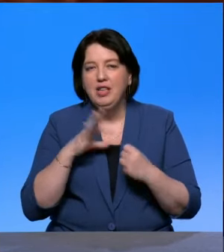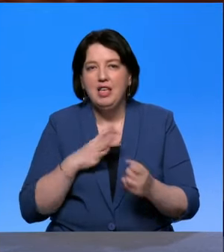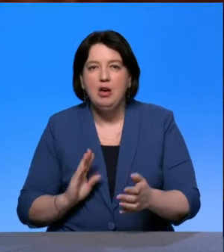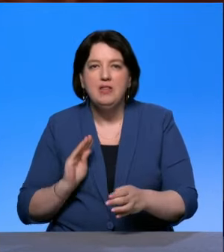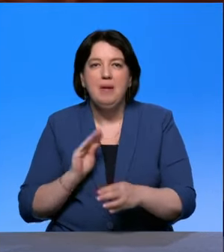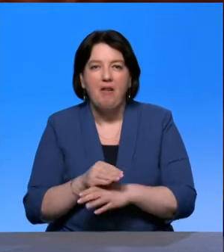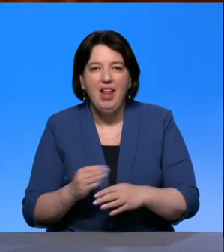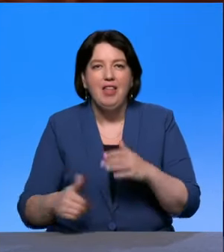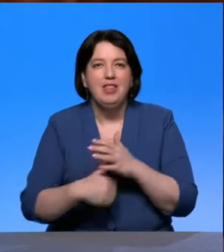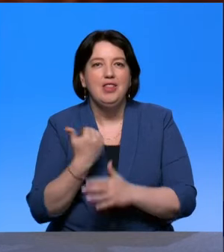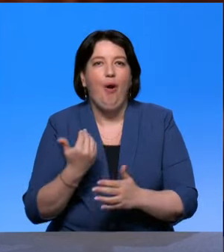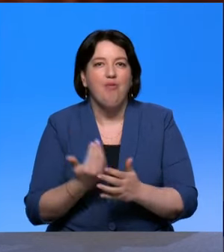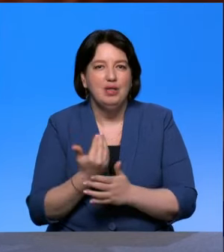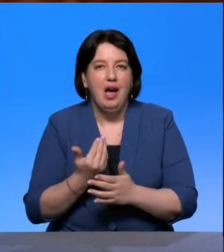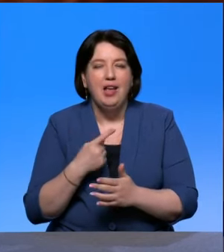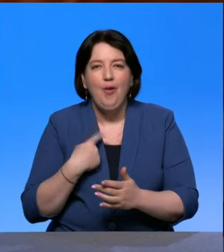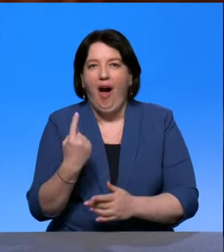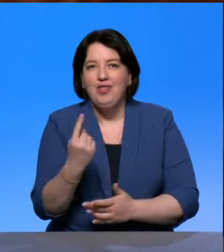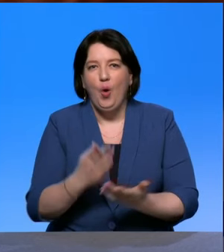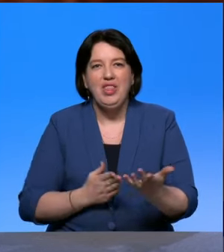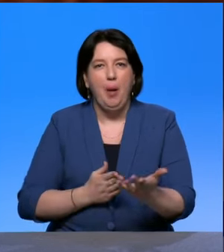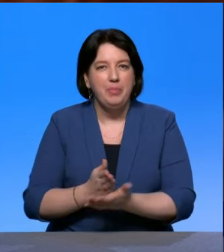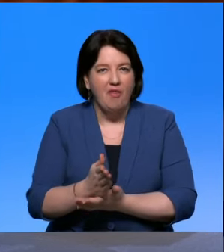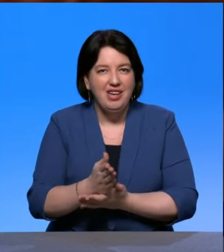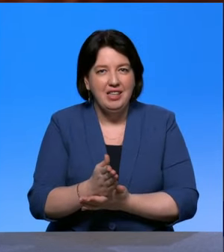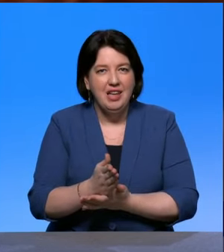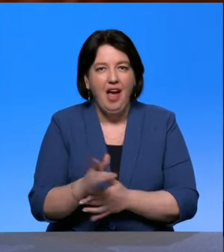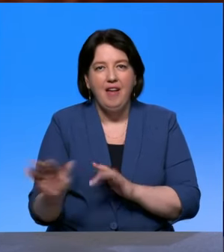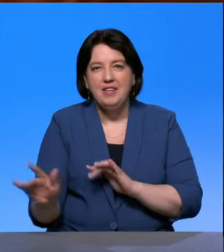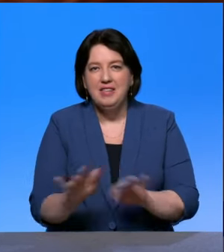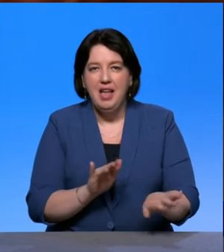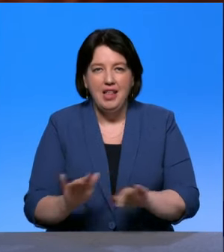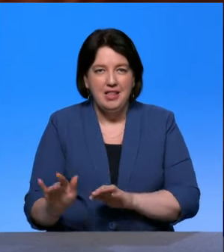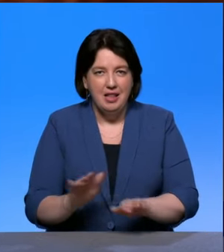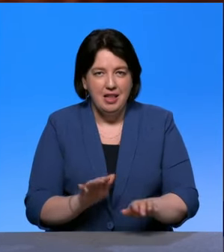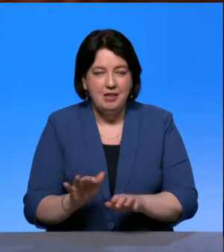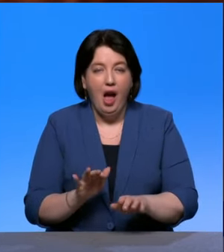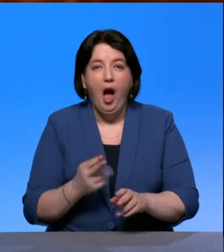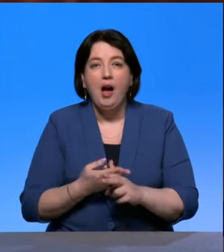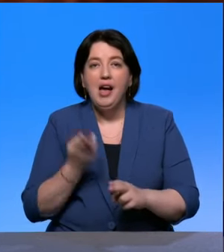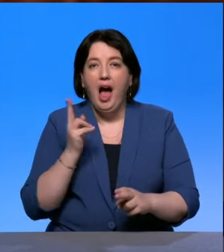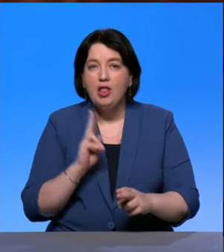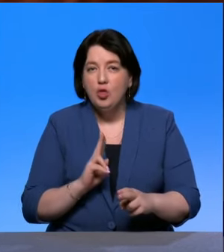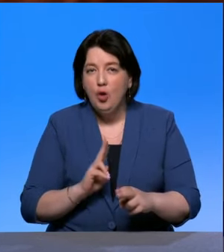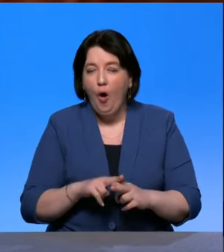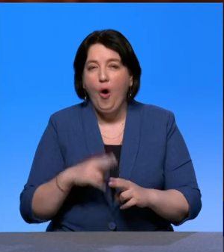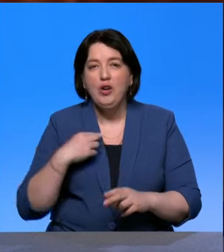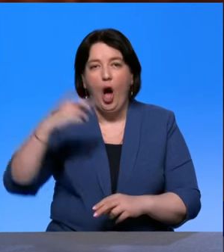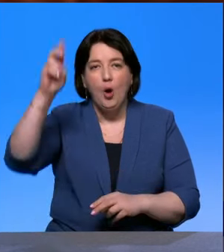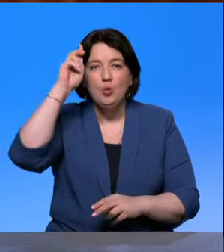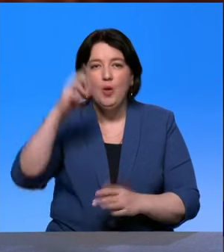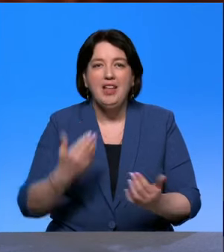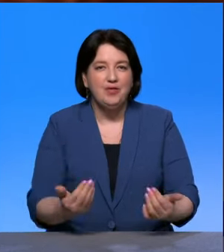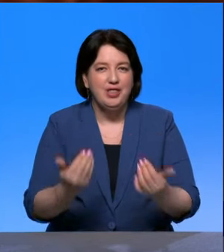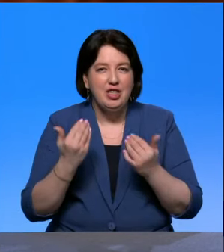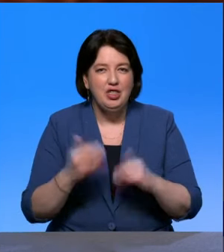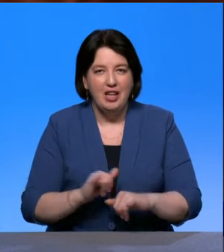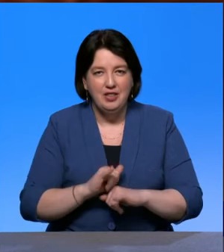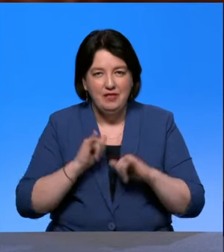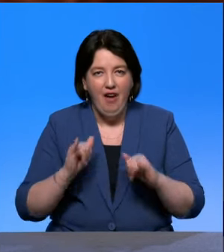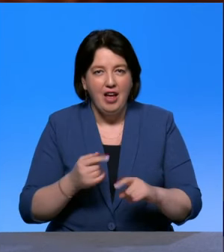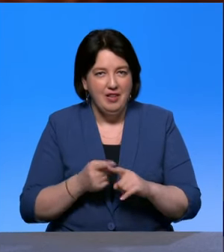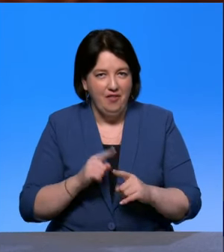Одно из направлений деятельности, которое государство развивает в этой сфере,